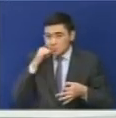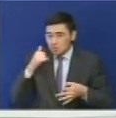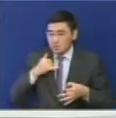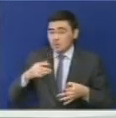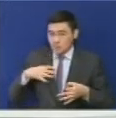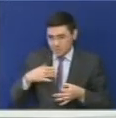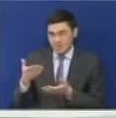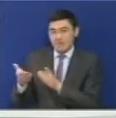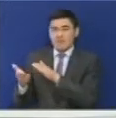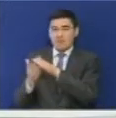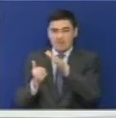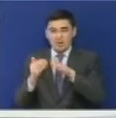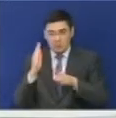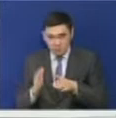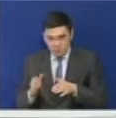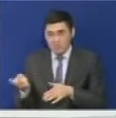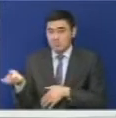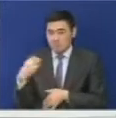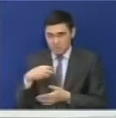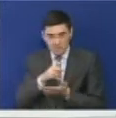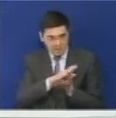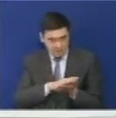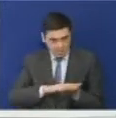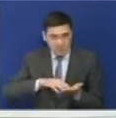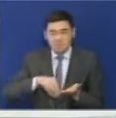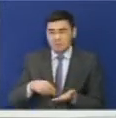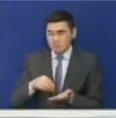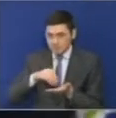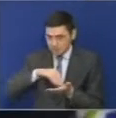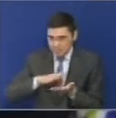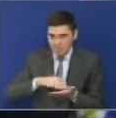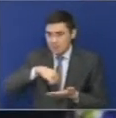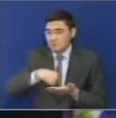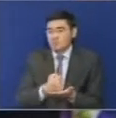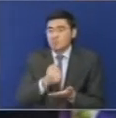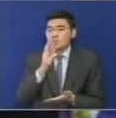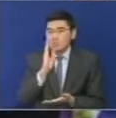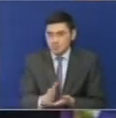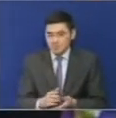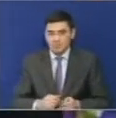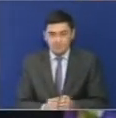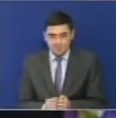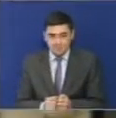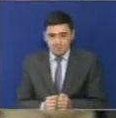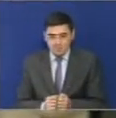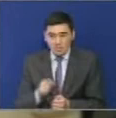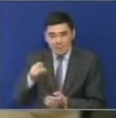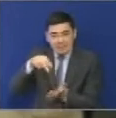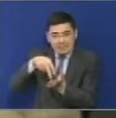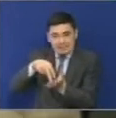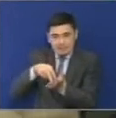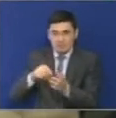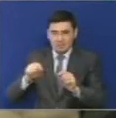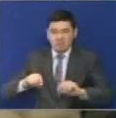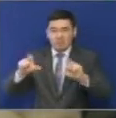өтінішті қабылдаймыз. Нәтижесінде анықталған бұзушылықтар бойынша акт жасалады. Естеріңізге сала кетсек, бағаны тұрақтандыруға қатысты арнайы штаб